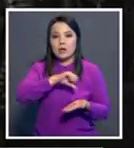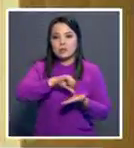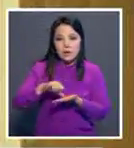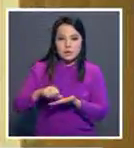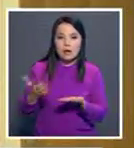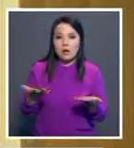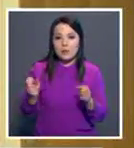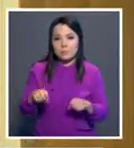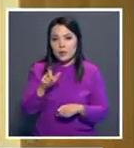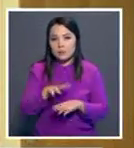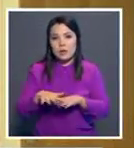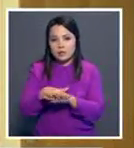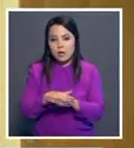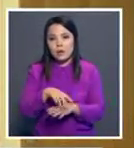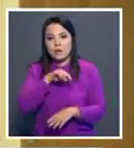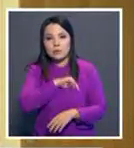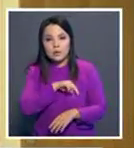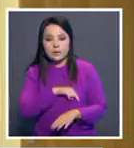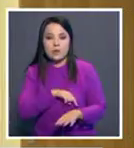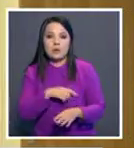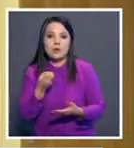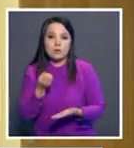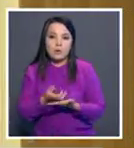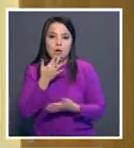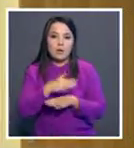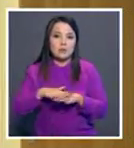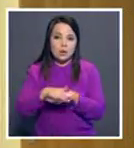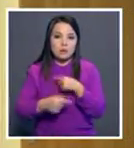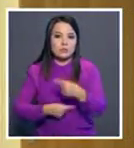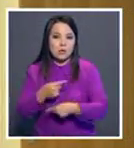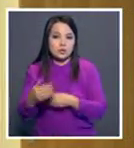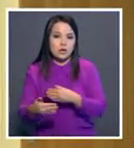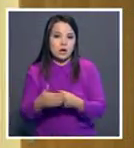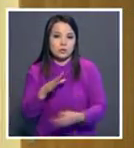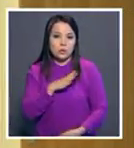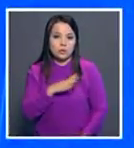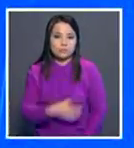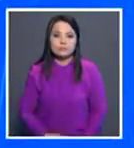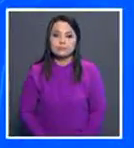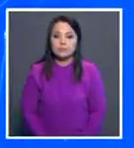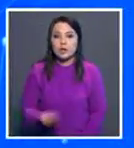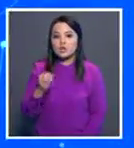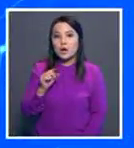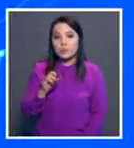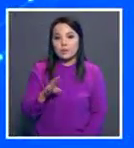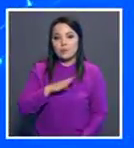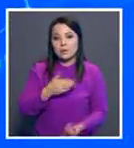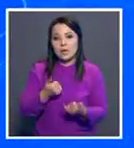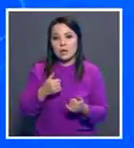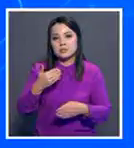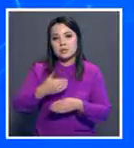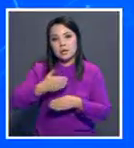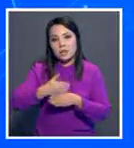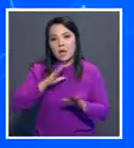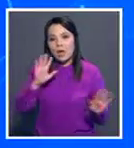қай-қайсысы болса да өнерге, ұлттық құндылықтарға, дәстүрге бір табан жақын болған. Шабыт сахнасында әнші